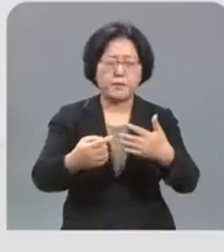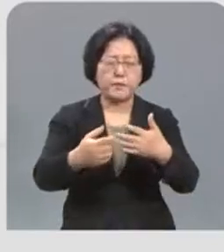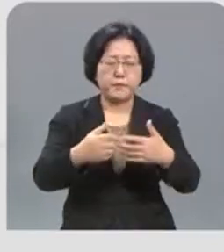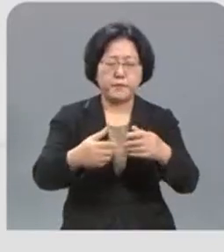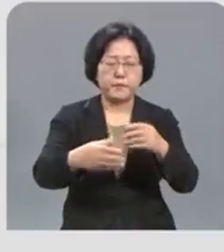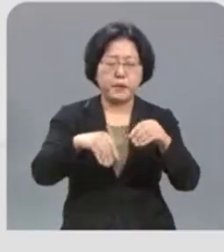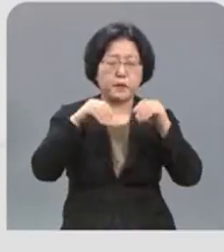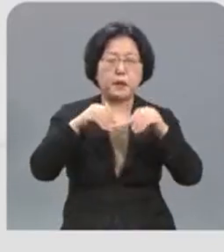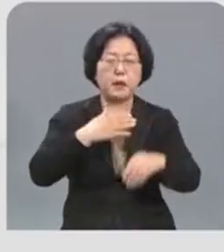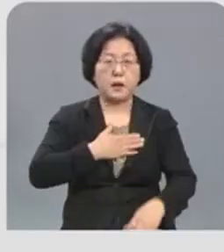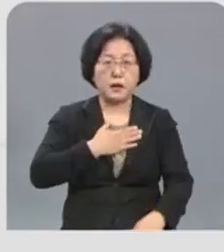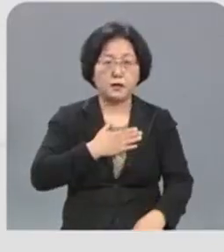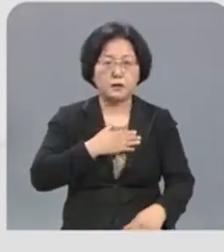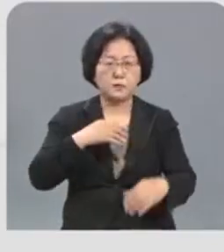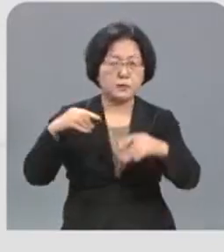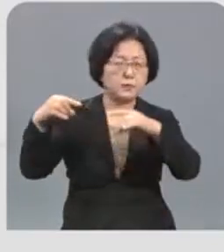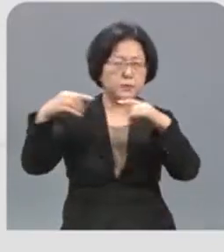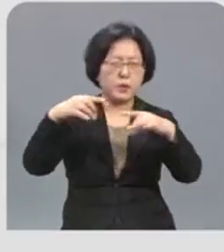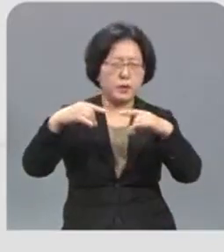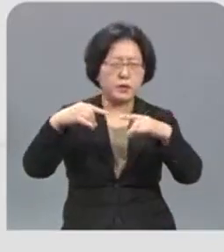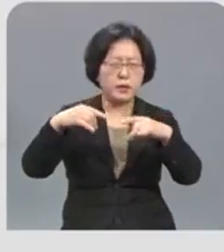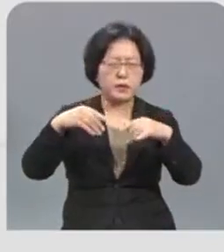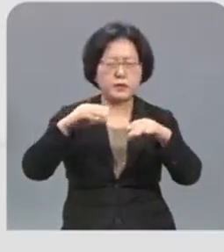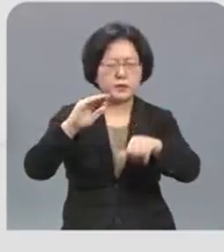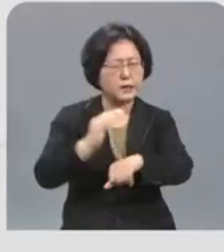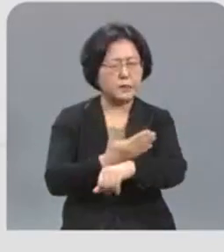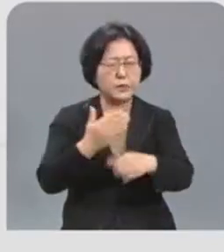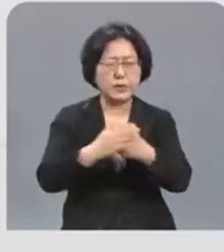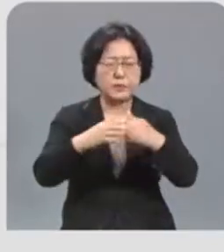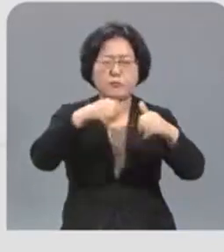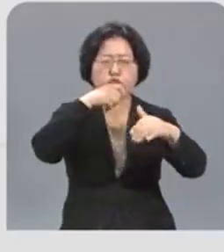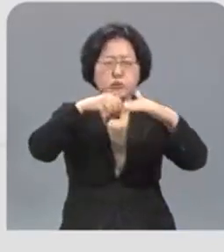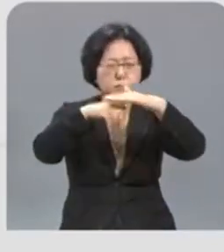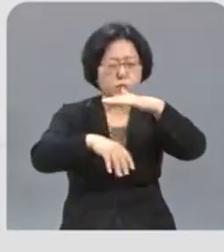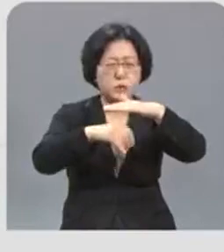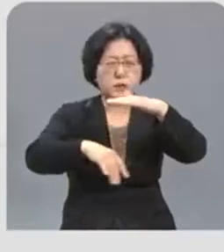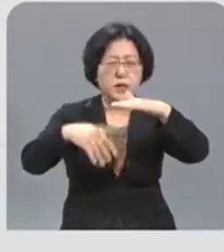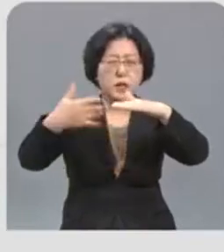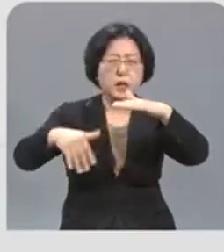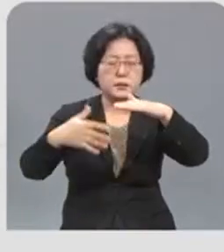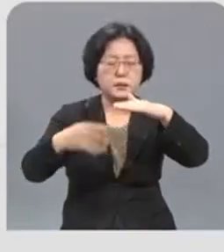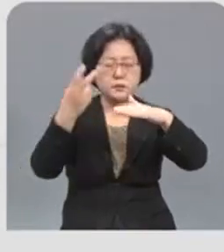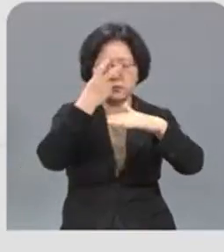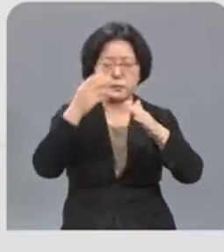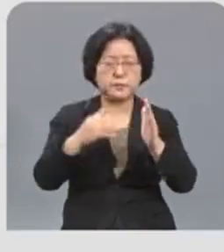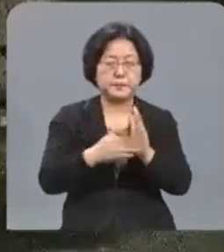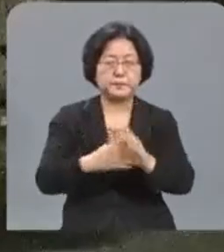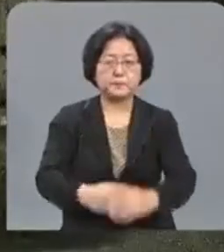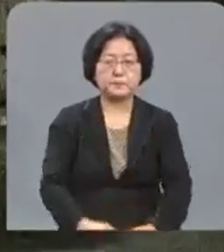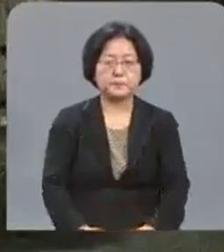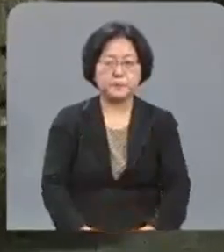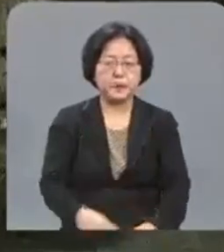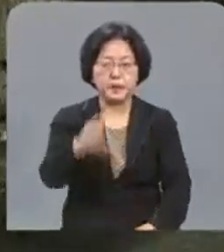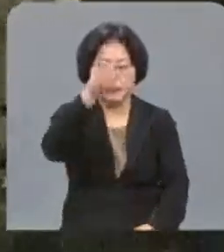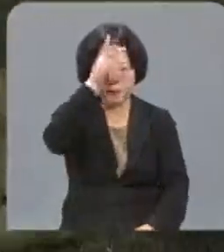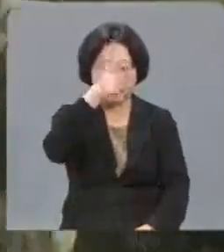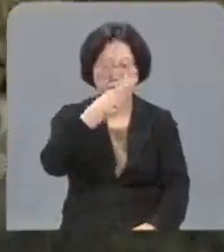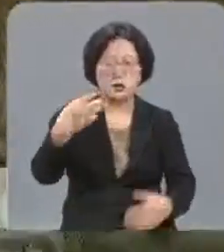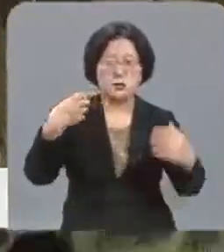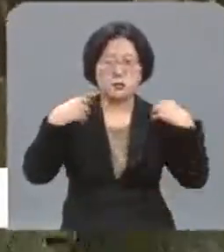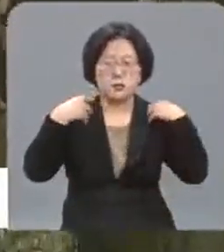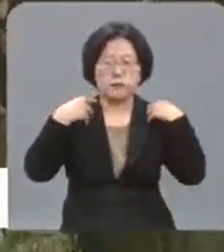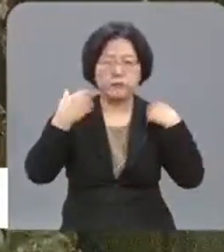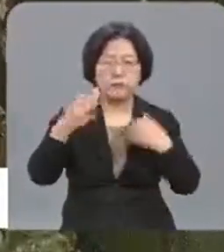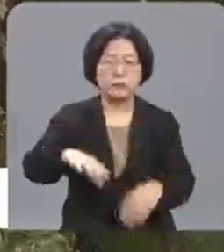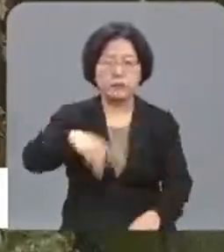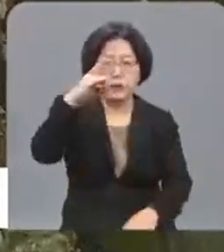있지만 화재 발생 신호를 보내지 못해 스프링클러가 작동하지 않은 것으로 파악하고 있다고 밝혔습니다. 경찰과